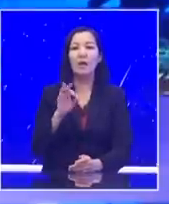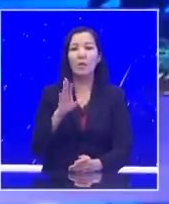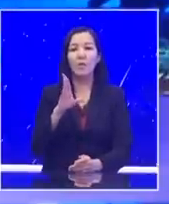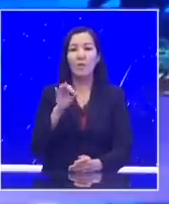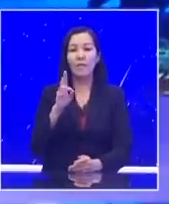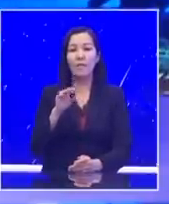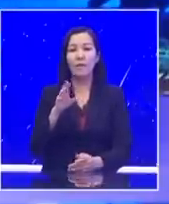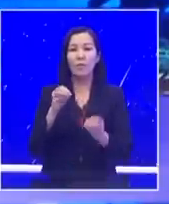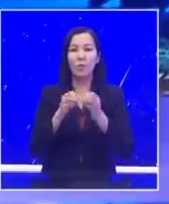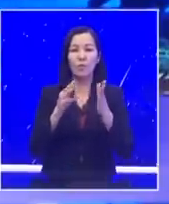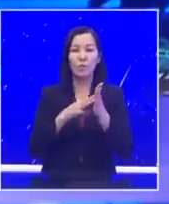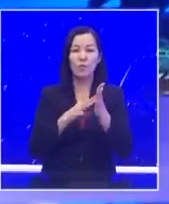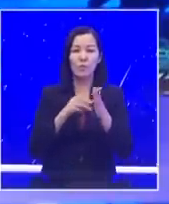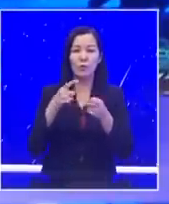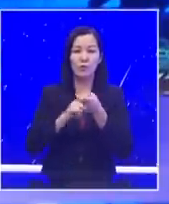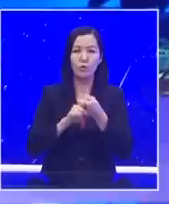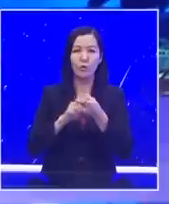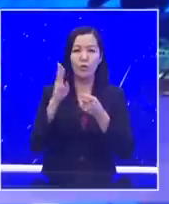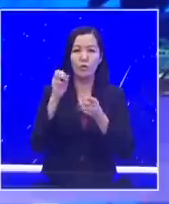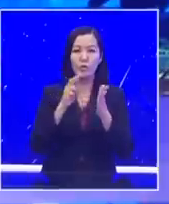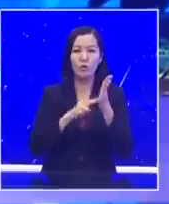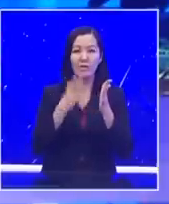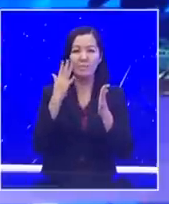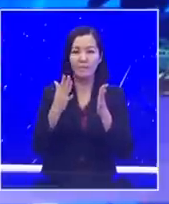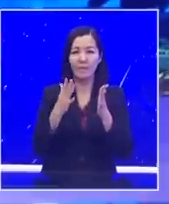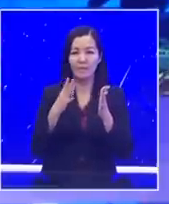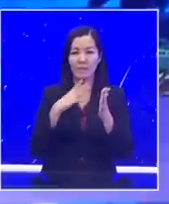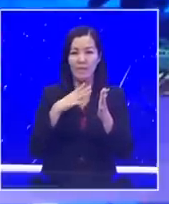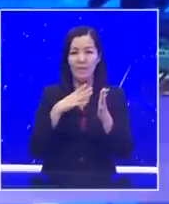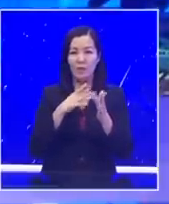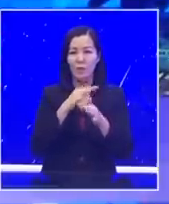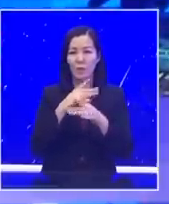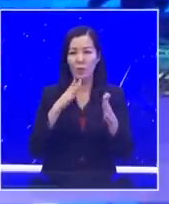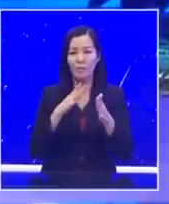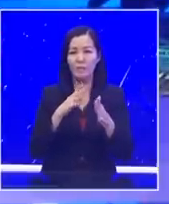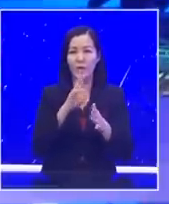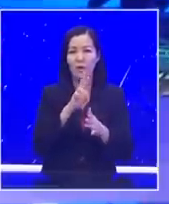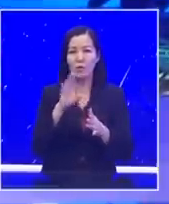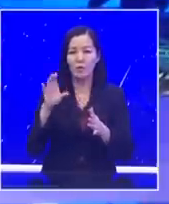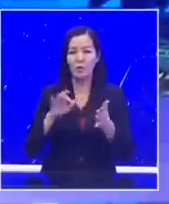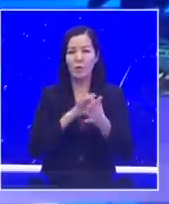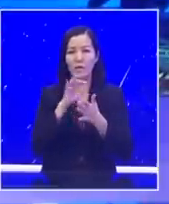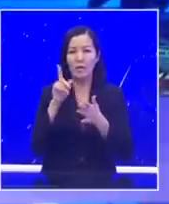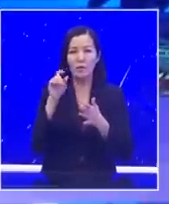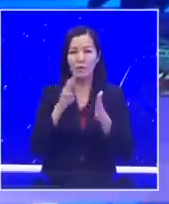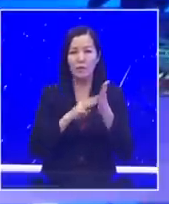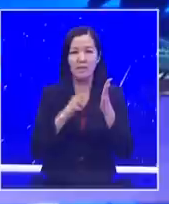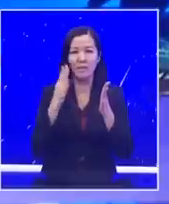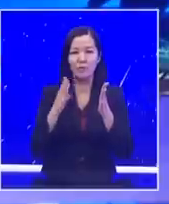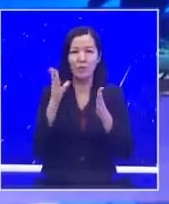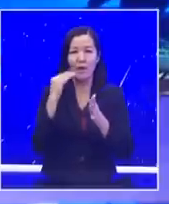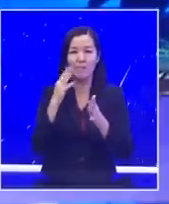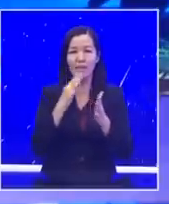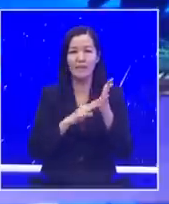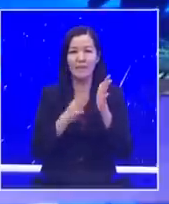COVID-19 жұқтырғандар саны бүгін елде 375-ке жетті. Олардың басым бөлігі Елорда тұрғындары. Нұрсұлтанда